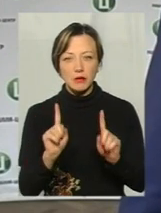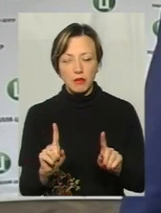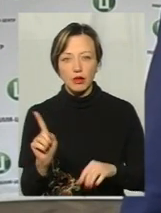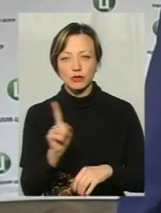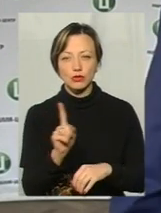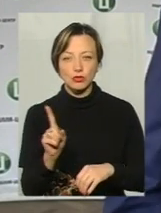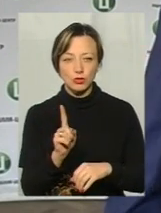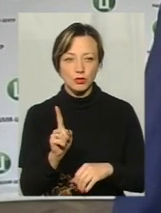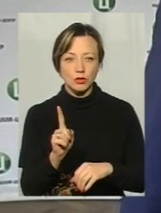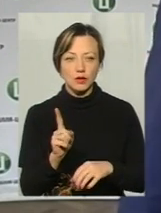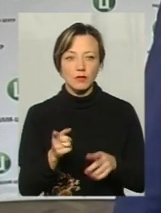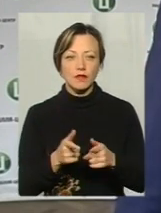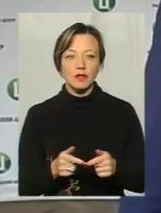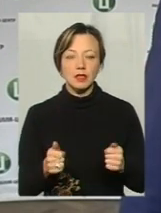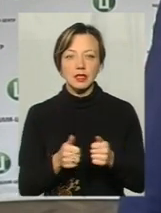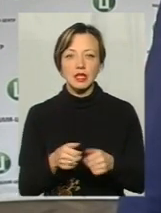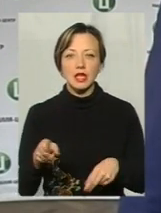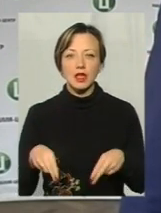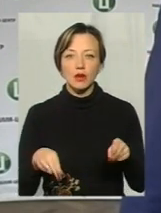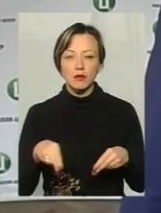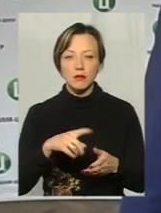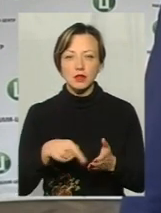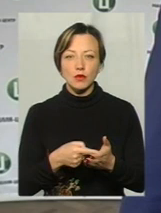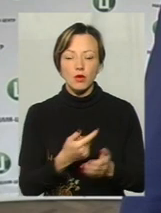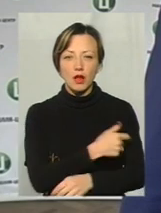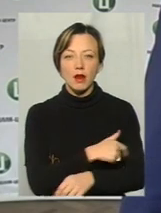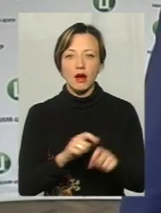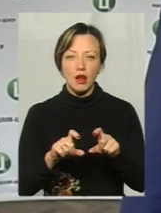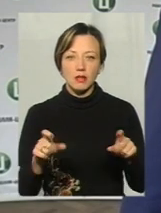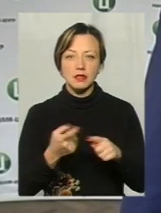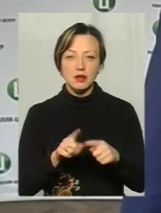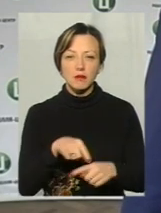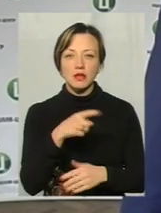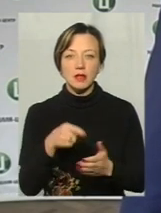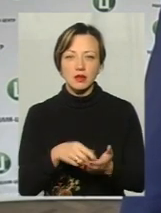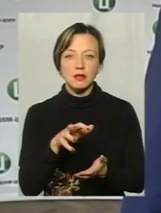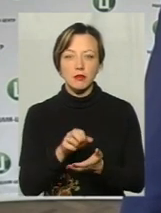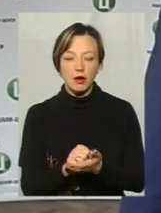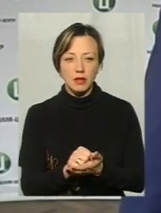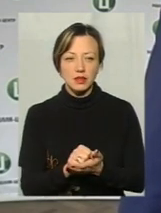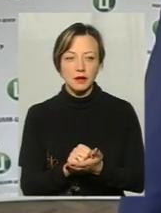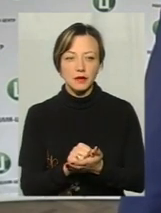на відділення хірургії міської лікарні. Ми це питанням займалися також.